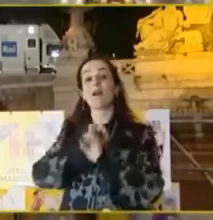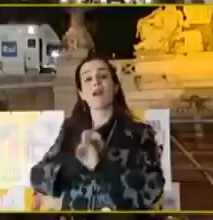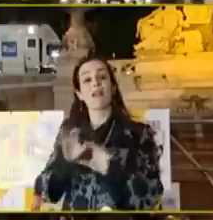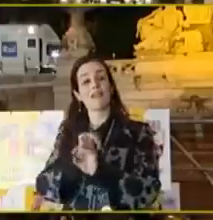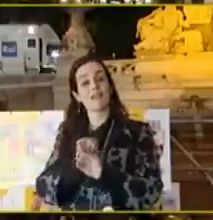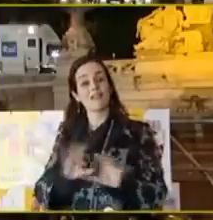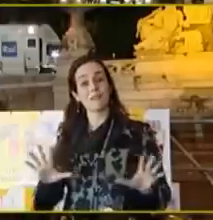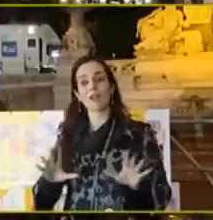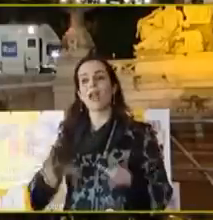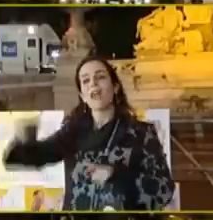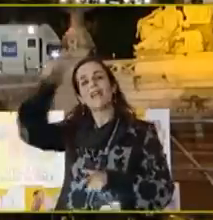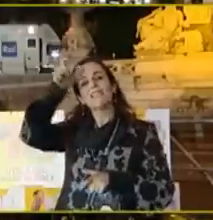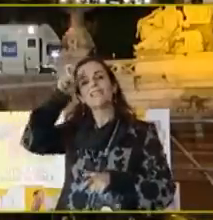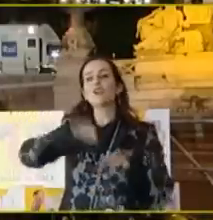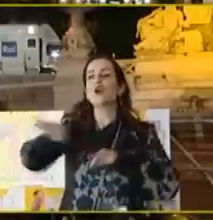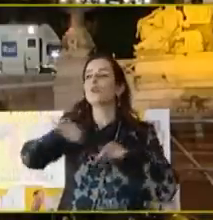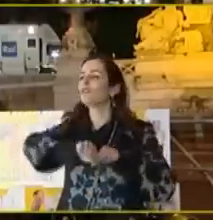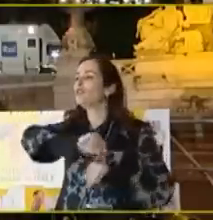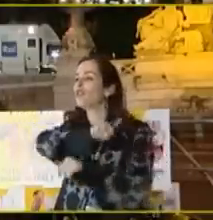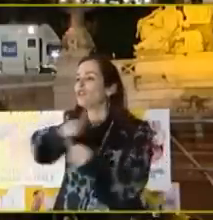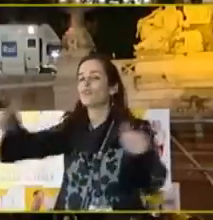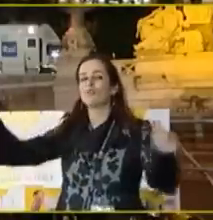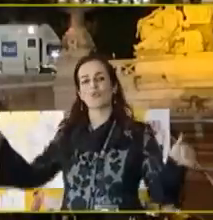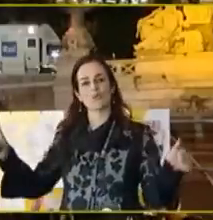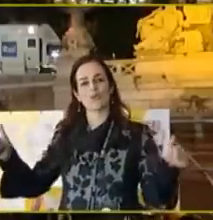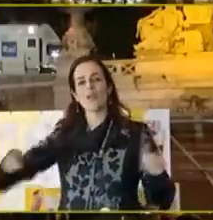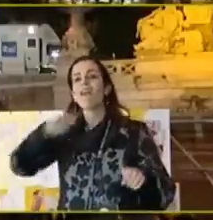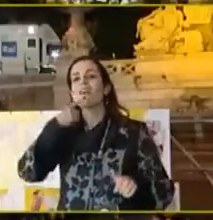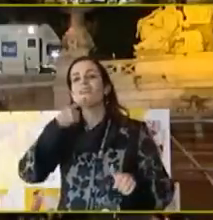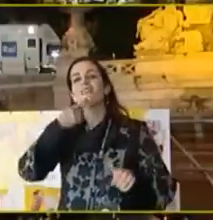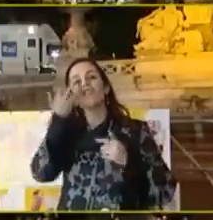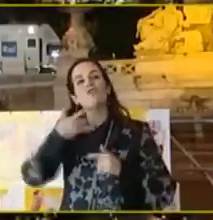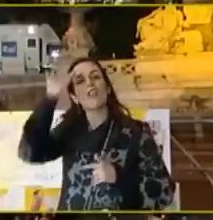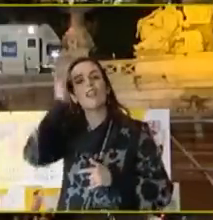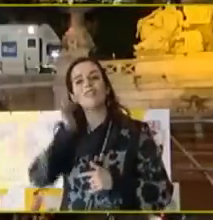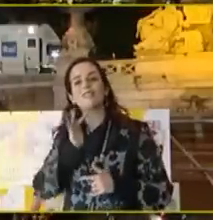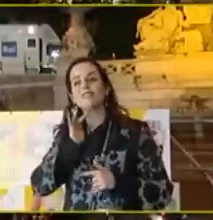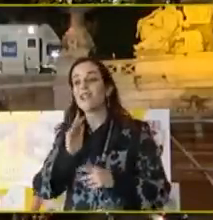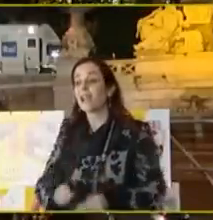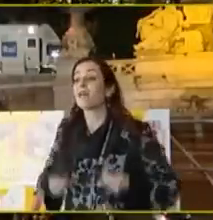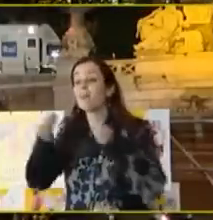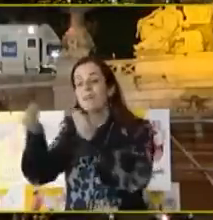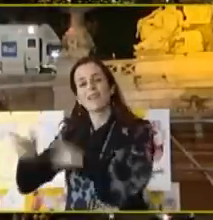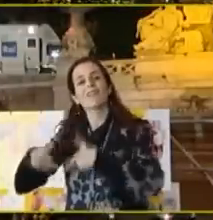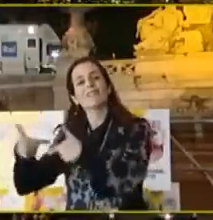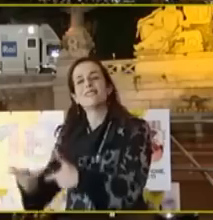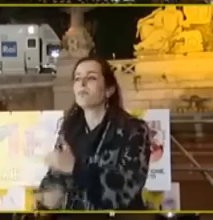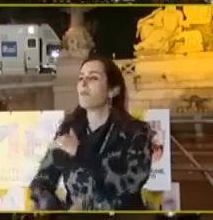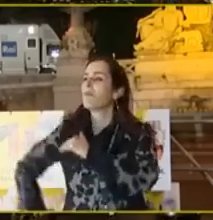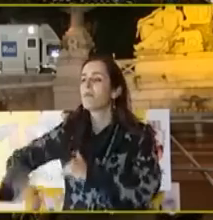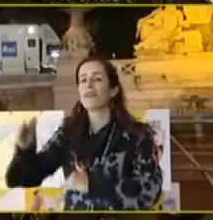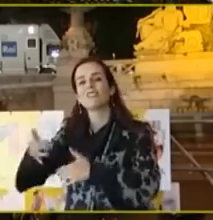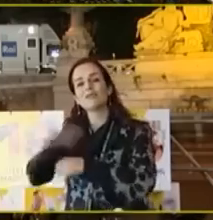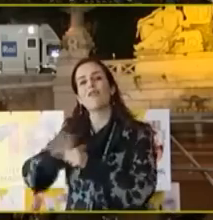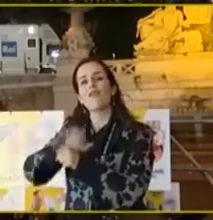Stato a misura di chi vuole il massimo di vita. Di chi è disposto a rischiare per dare il massimo alla sua famiglia. Perché sappiamo bene, lo